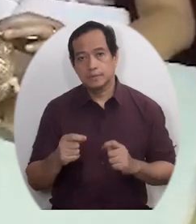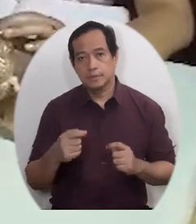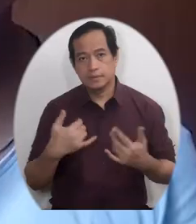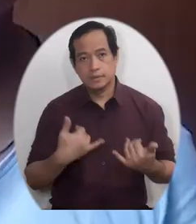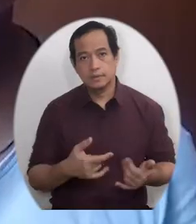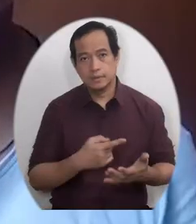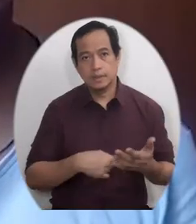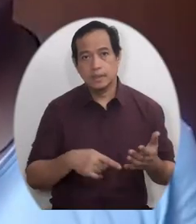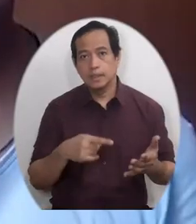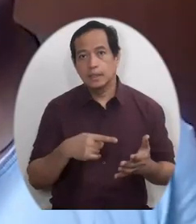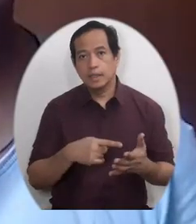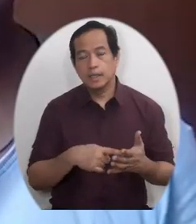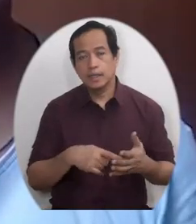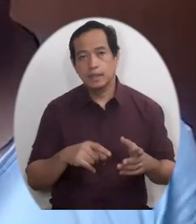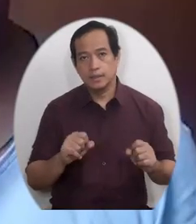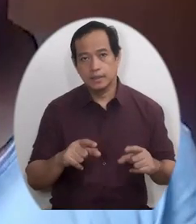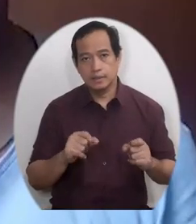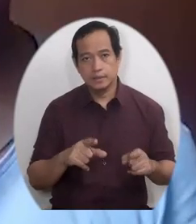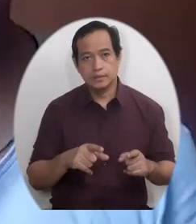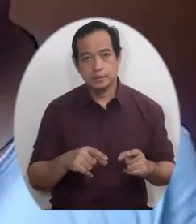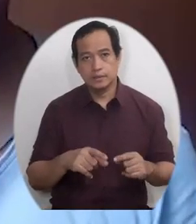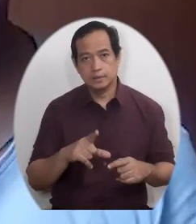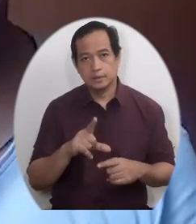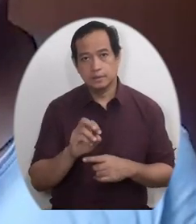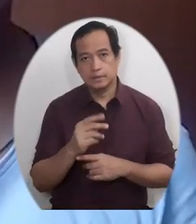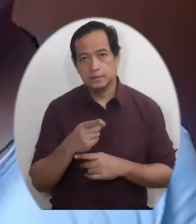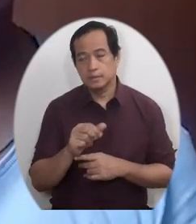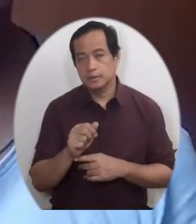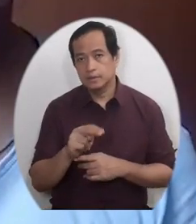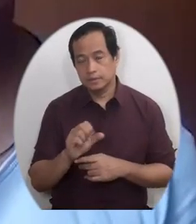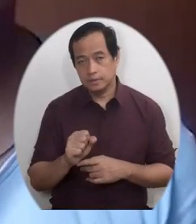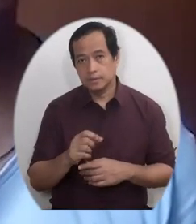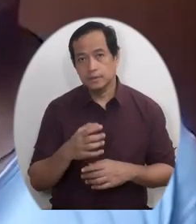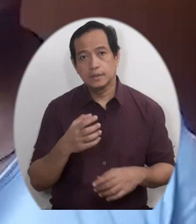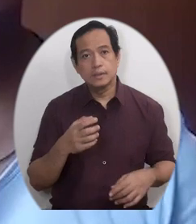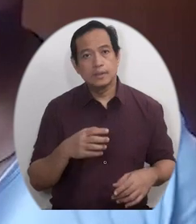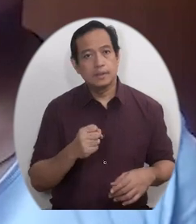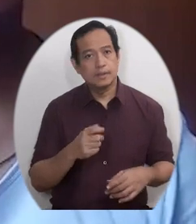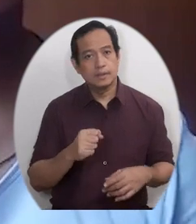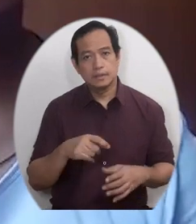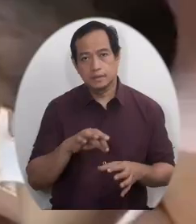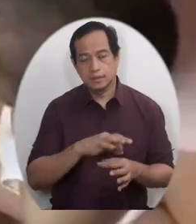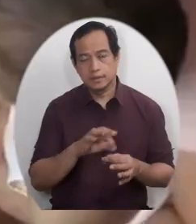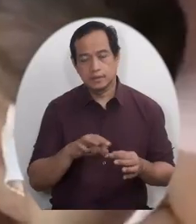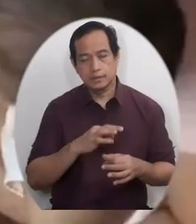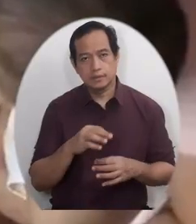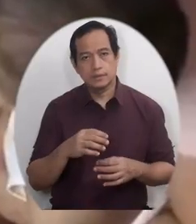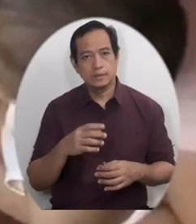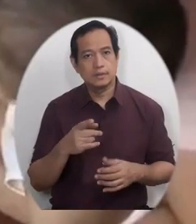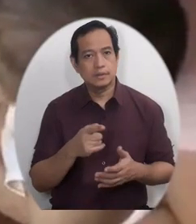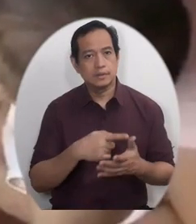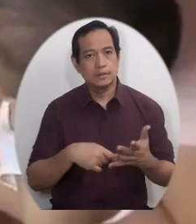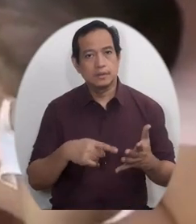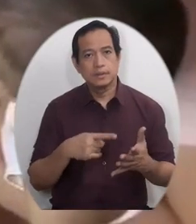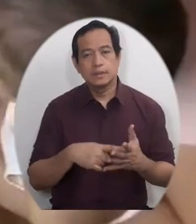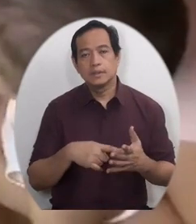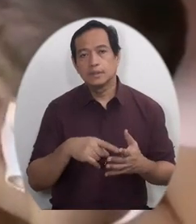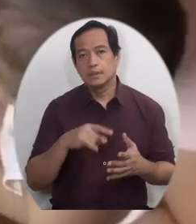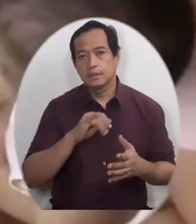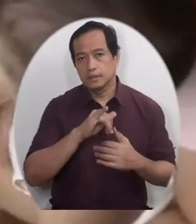longganisa, milk tea, gatas, juice, lechifran, blanca.